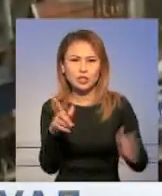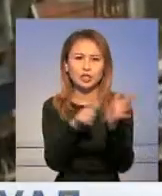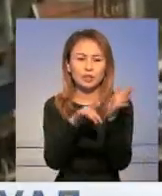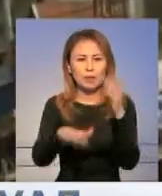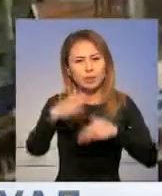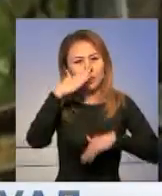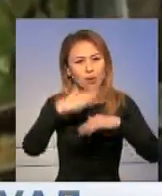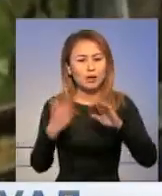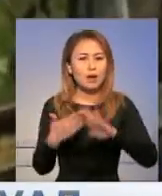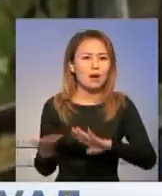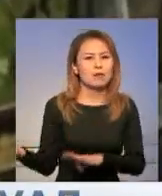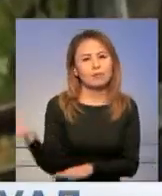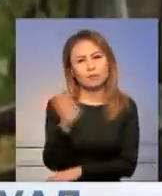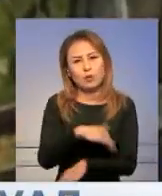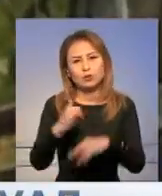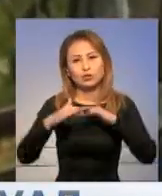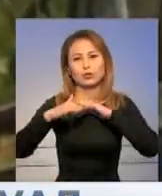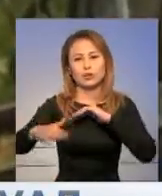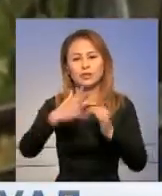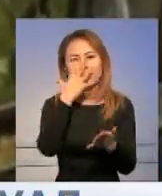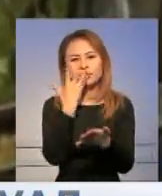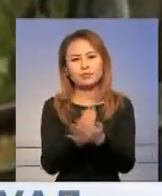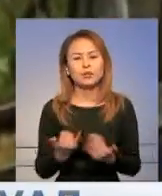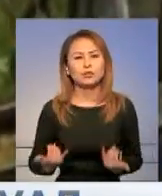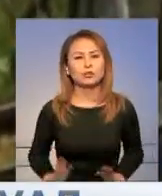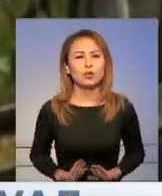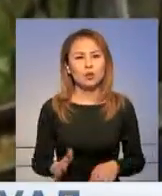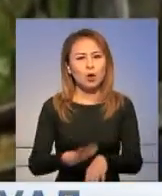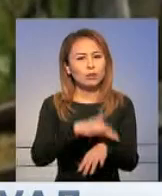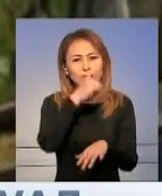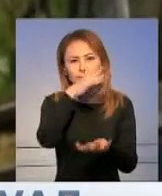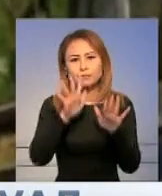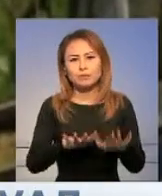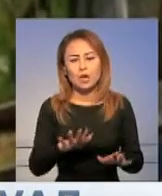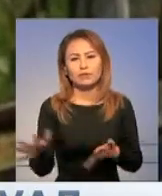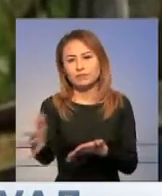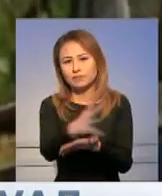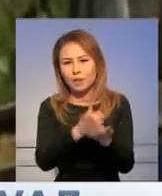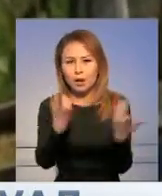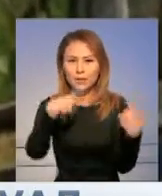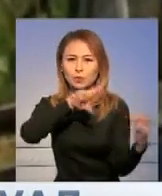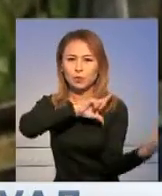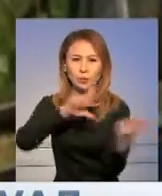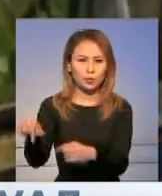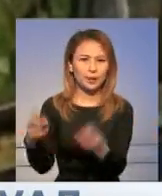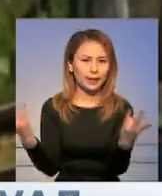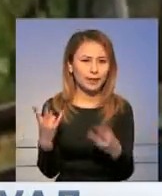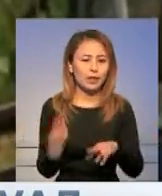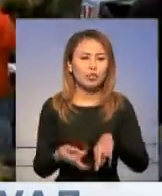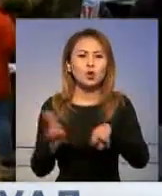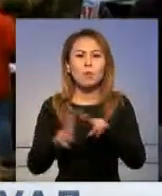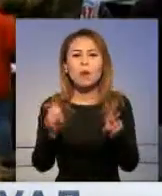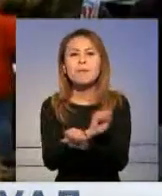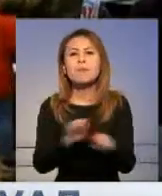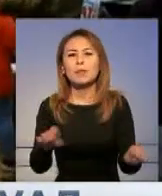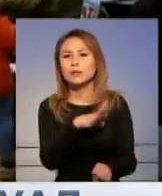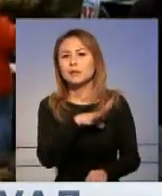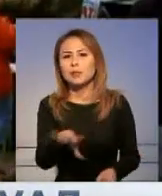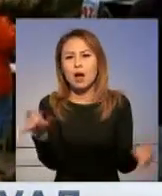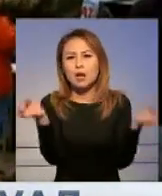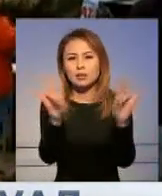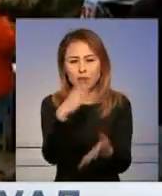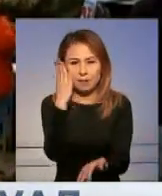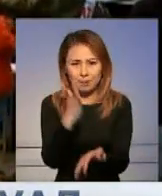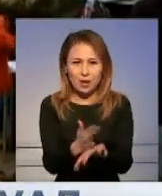адам туған өлкесіне оралды. Дегенмен үйінде ұзақ бола алмайды. Керек жарағын алып қаладан шығуы тиіс. Өйткені жарылмай қалған бомбалар бар.